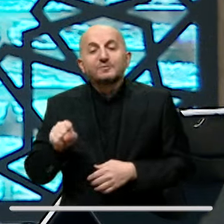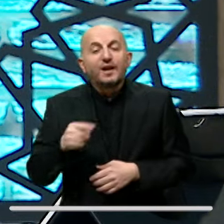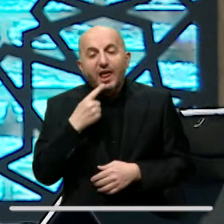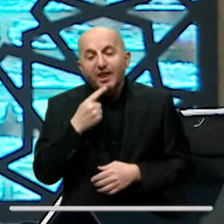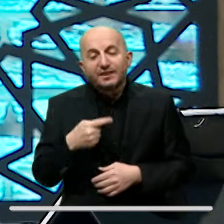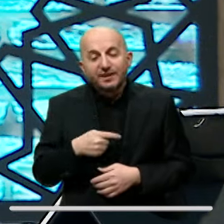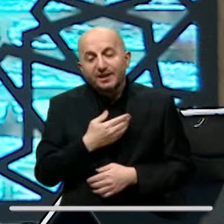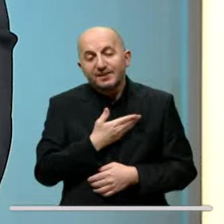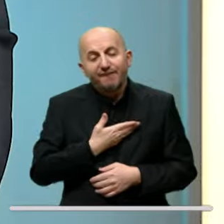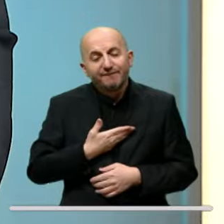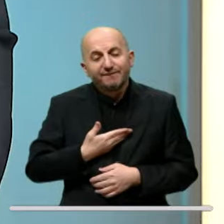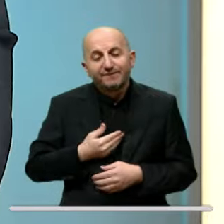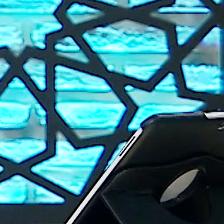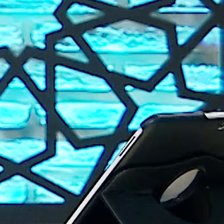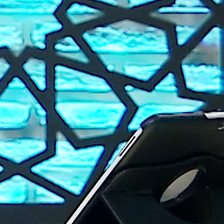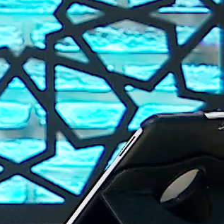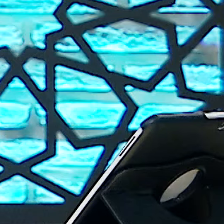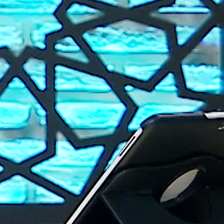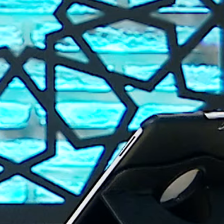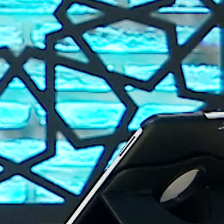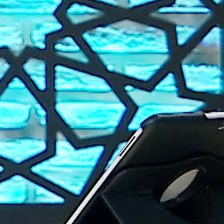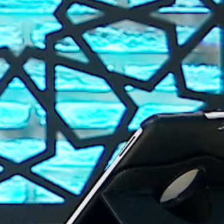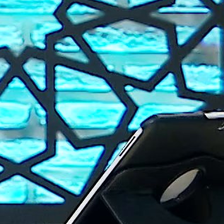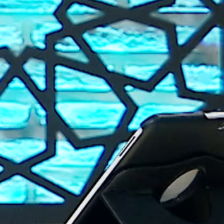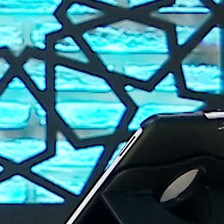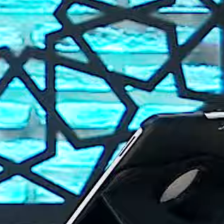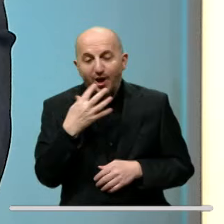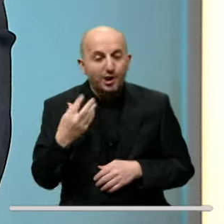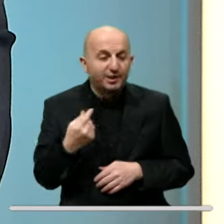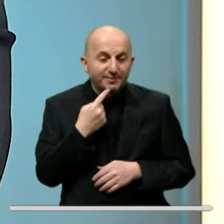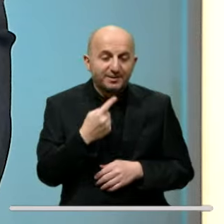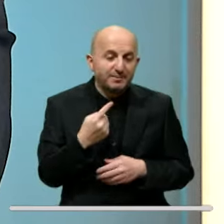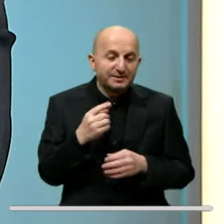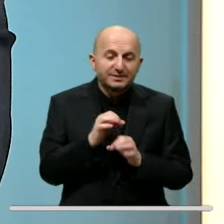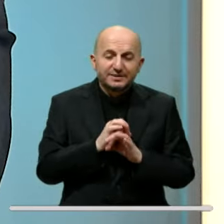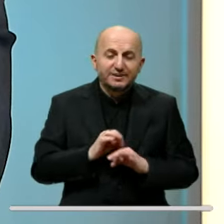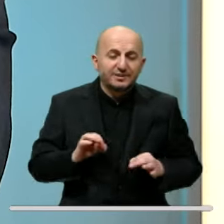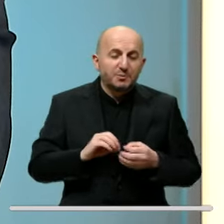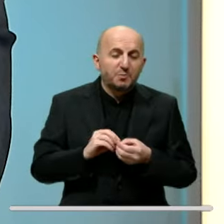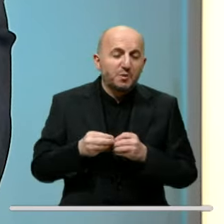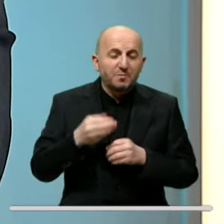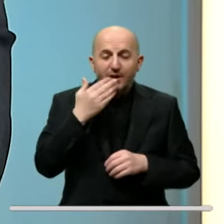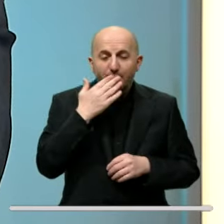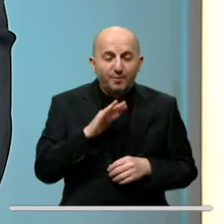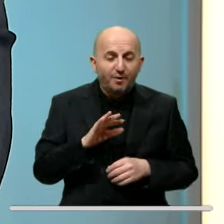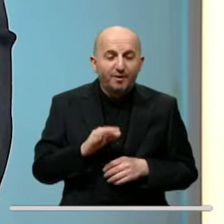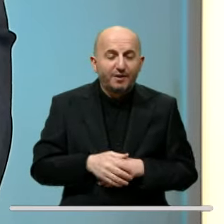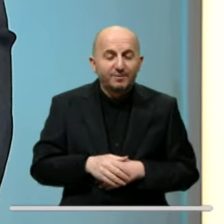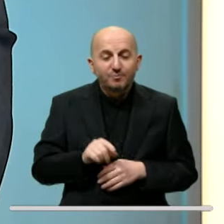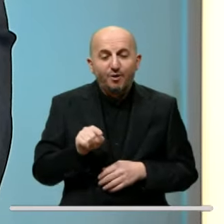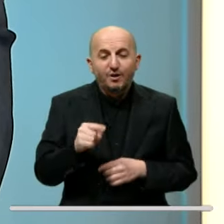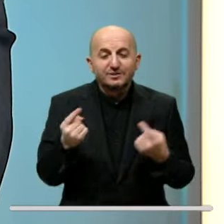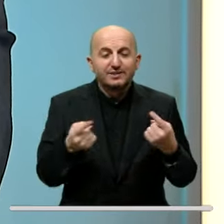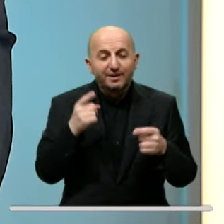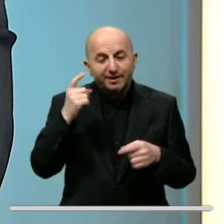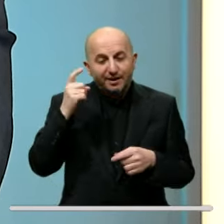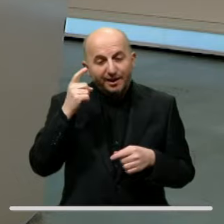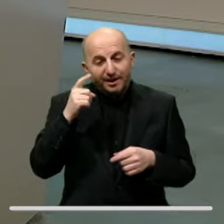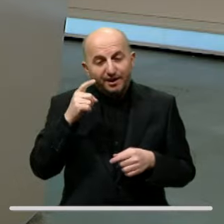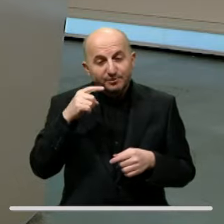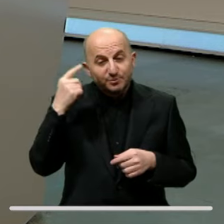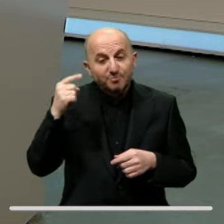bir sakınca var mı? Yok yani bunu kurban olayım sana demekte hiçbir sakınca yok. Bu tür basit şeylere takılıp kalmamak eyvallah lazım. Hocam.